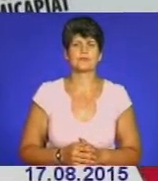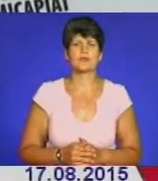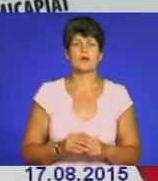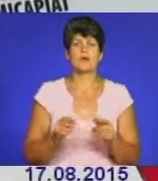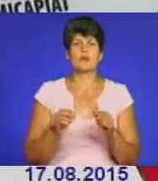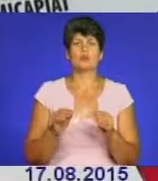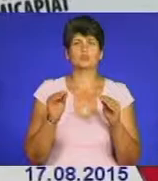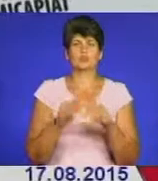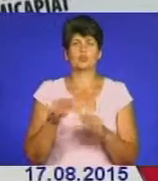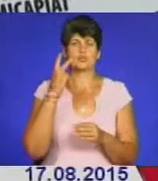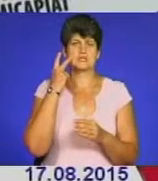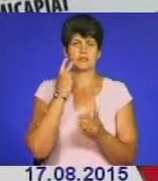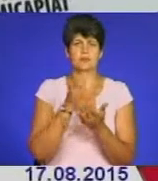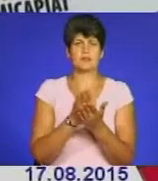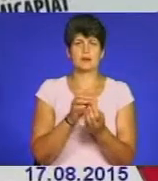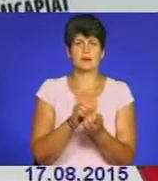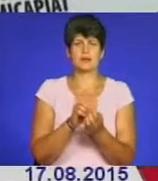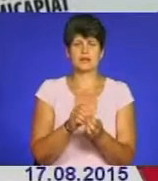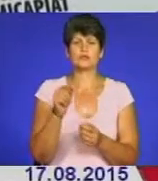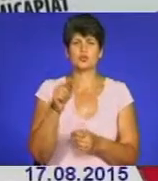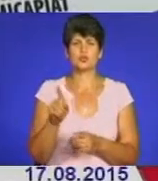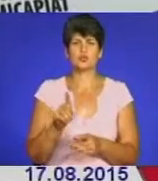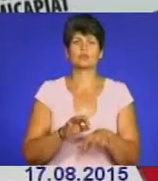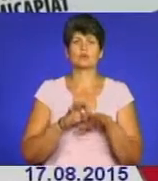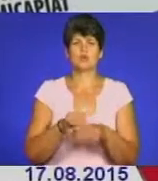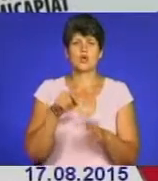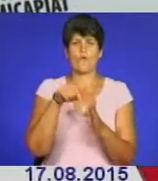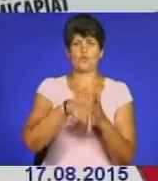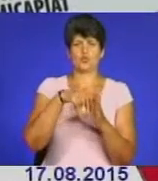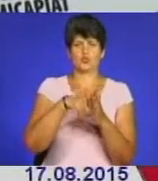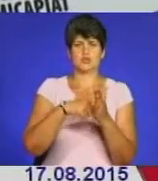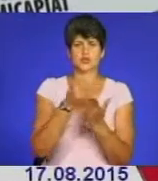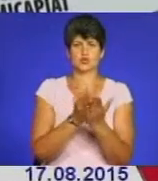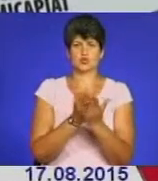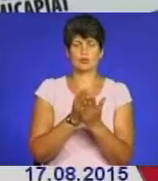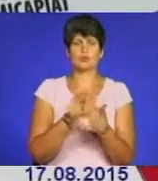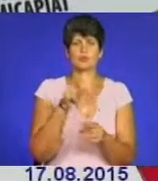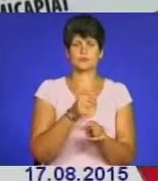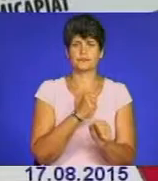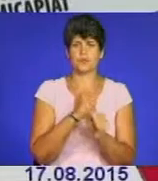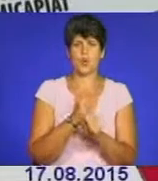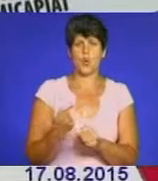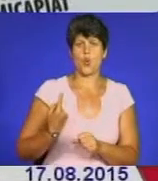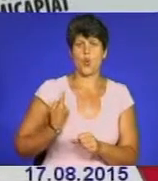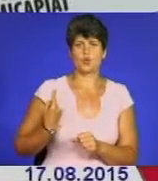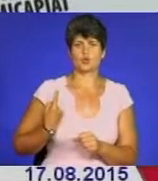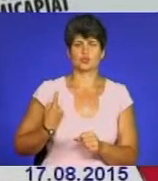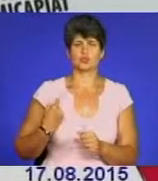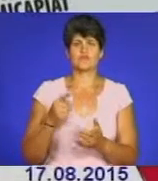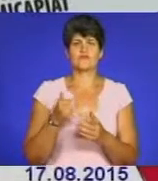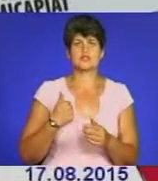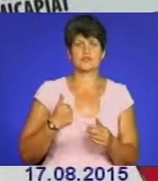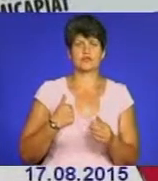ухилятися. Діти чи юнаки, які будуть призвані на строкову військову службу, вони всі йдуть в військові частини,